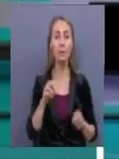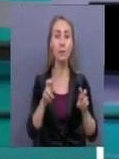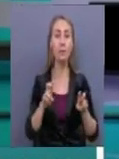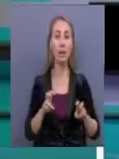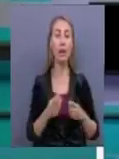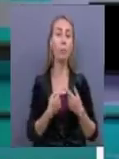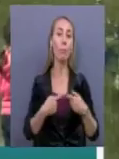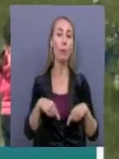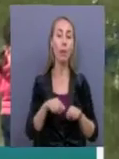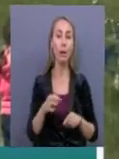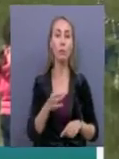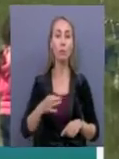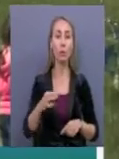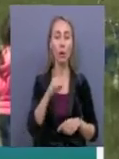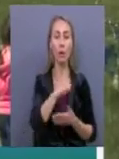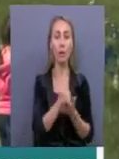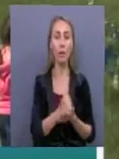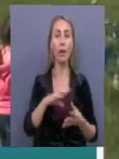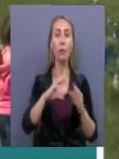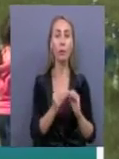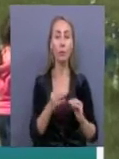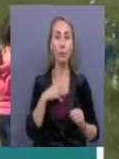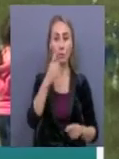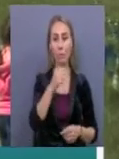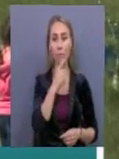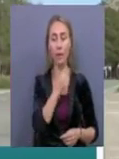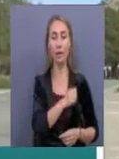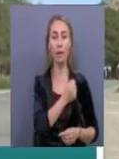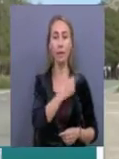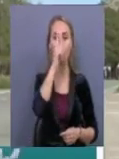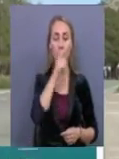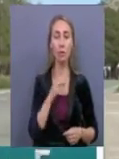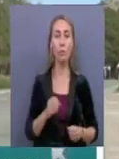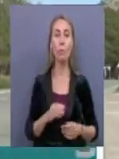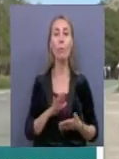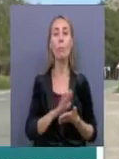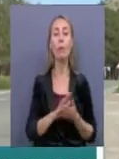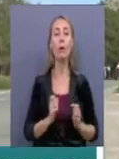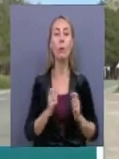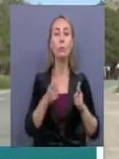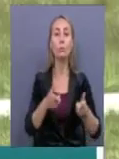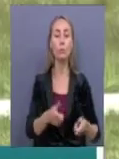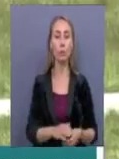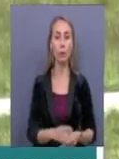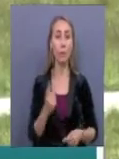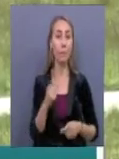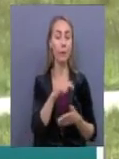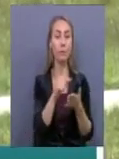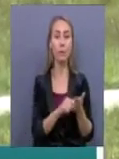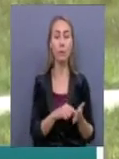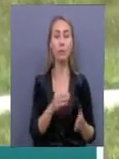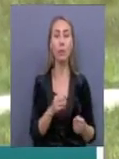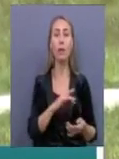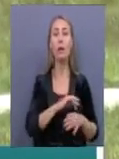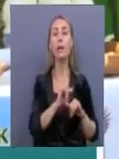барысы бағамдалды. Күн тәртібіндегі бірінші мәселе өңірдің туристік әлеуетінің даму жайы. Шушенск қаласы маңында өңір табиғатын